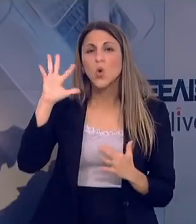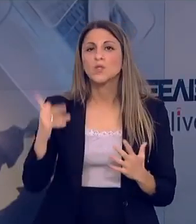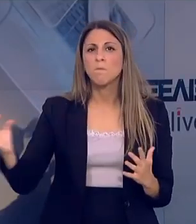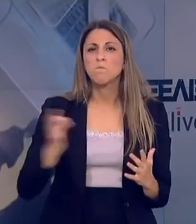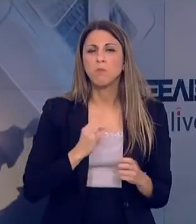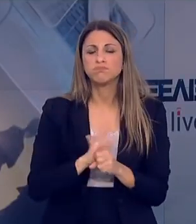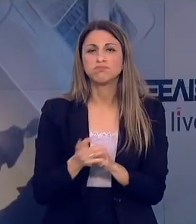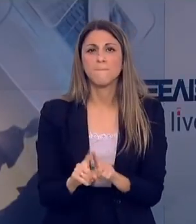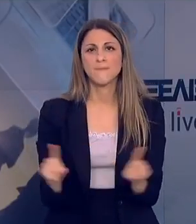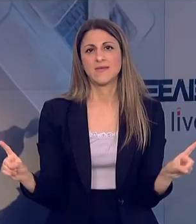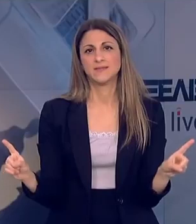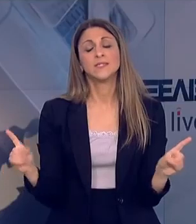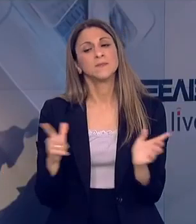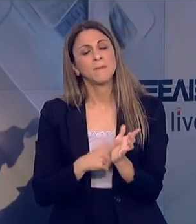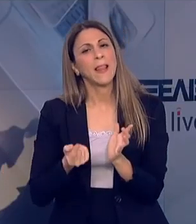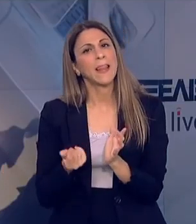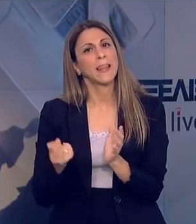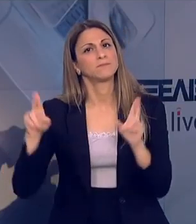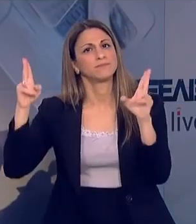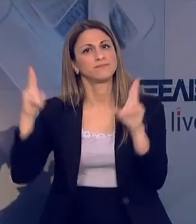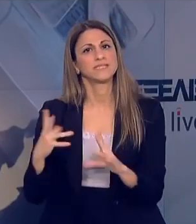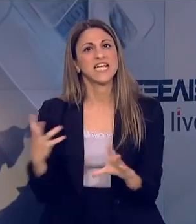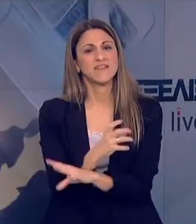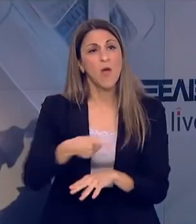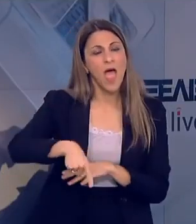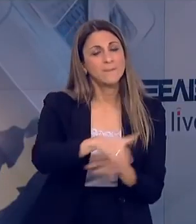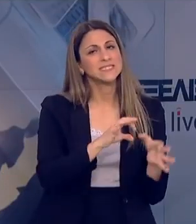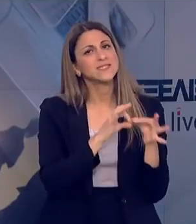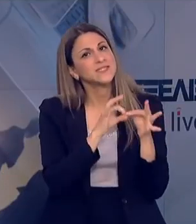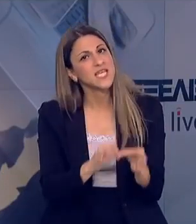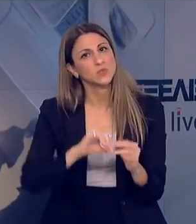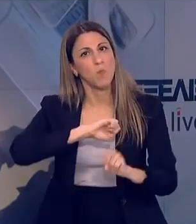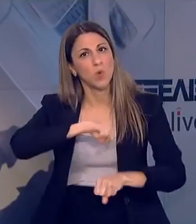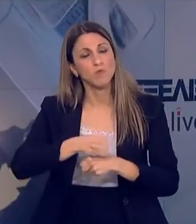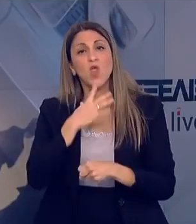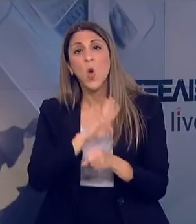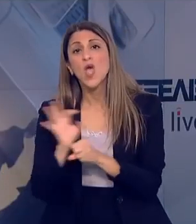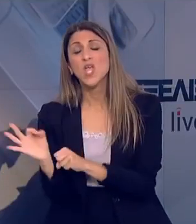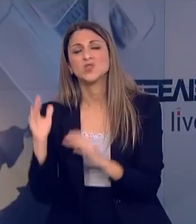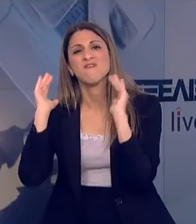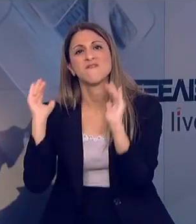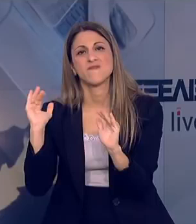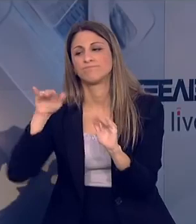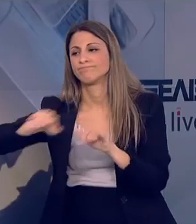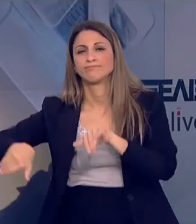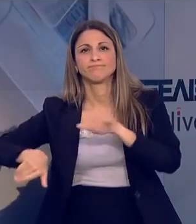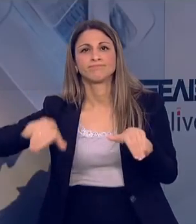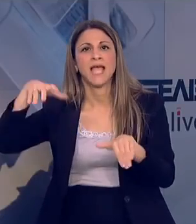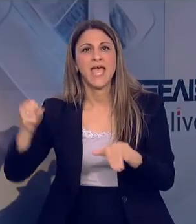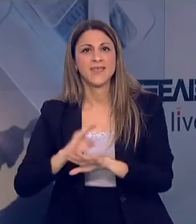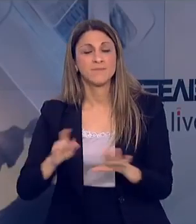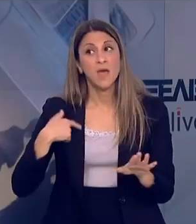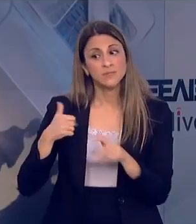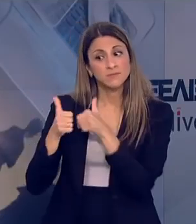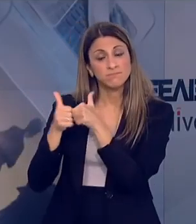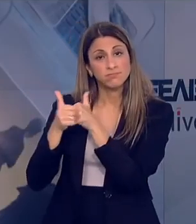όχι καταστροφική πορεία του ιού στην πατρίδα μας. Ο ιός θα συνεχίσει να βρίσκεται ανάμεσά μας. Εμείς θα παρακολουθούμε τα δεδομένα, προσπαθώντας